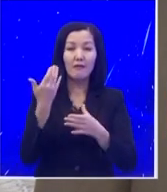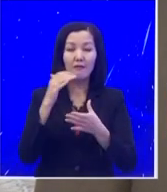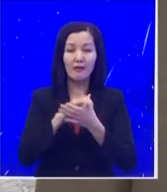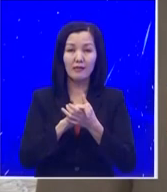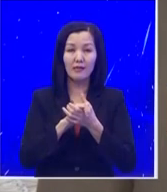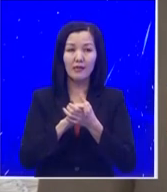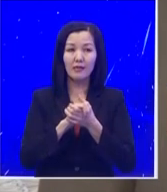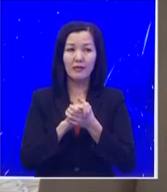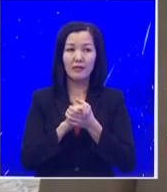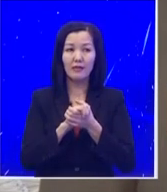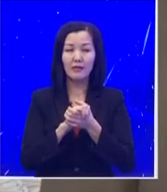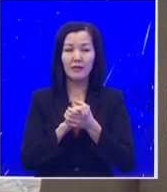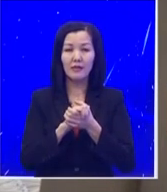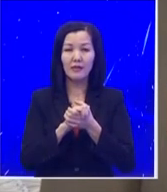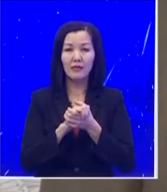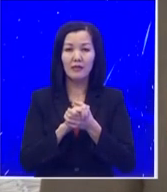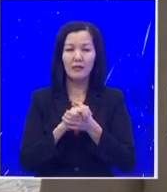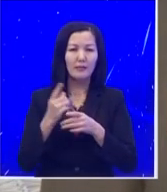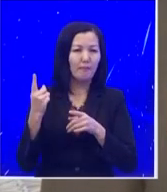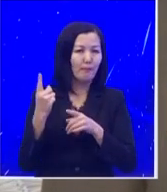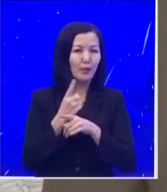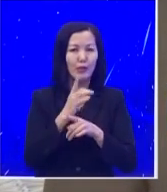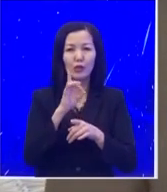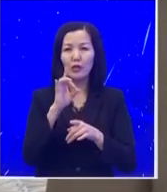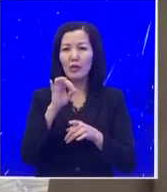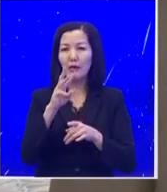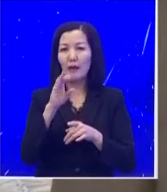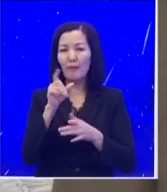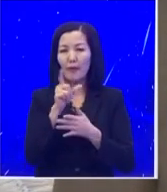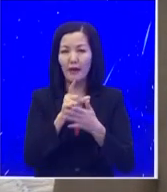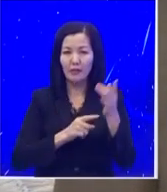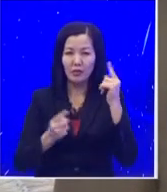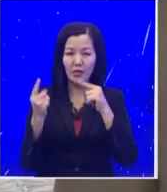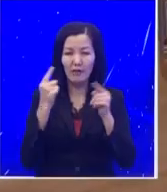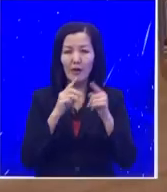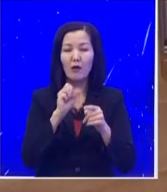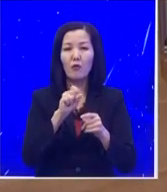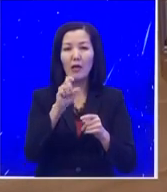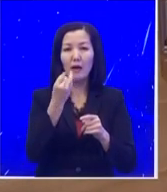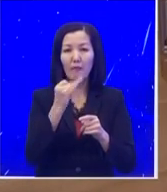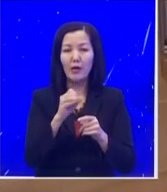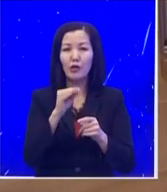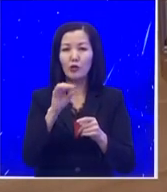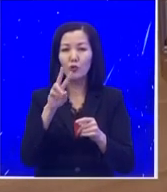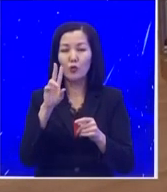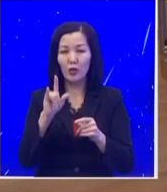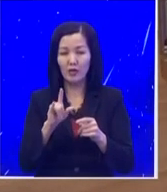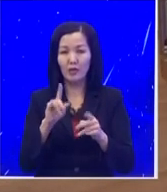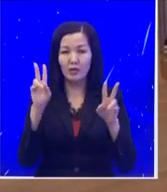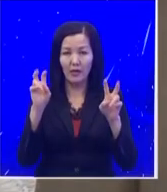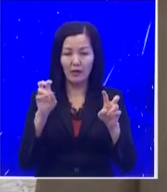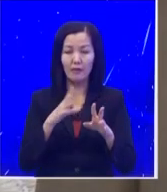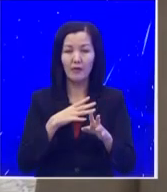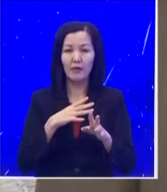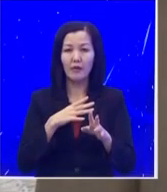таныстыратын ең бірінші роман десек, қателеспес едік. Бұл